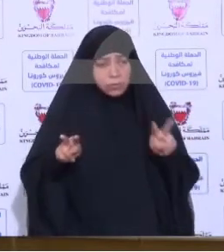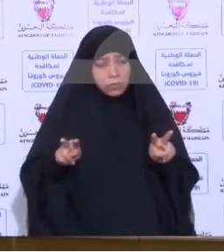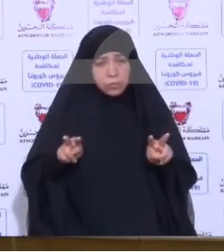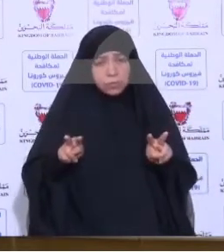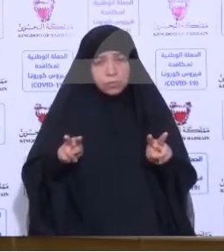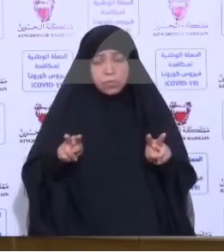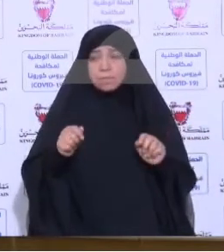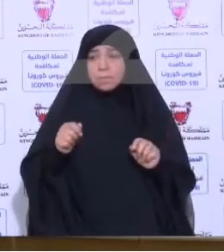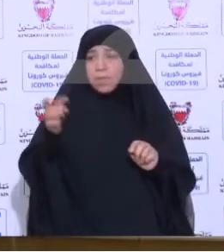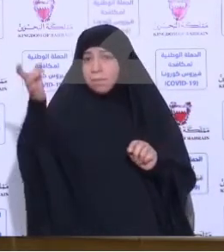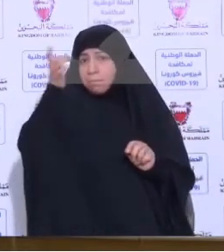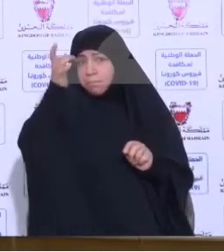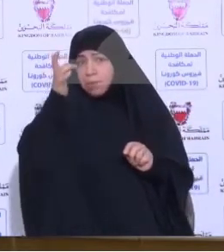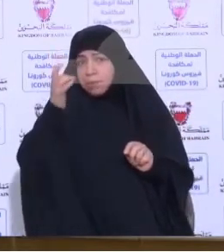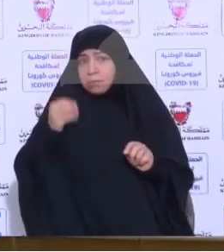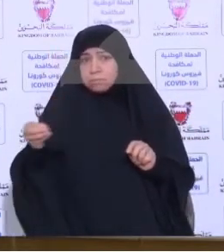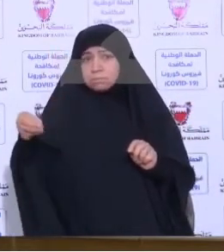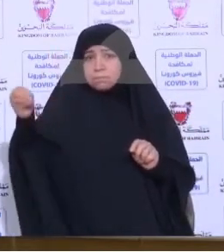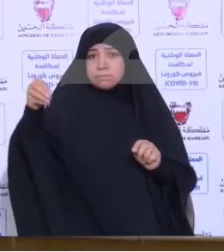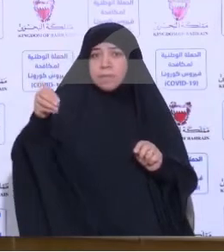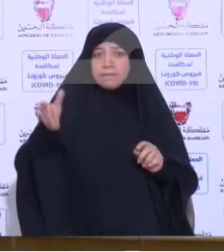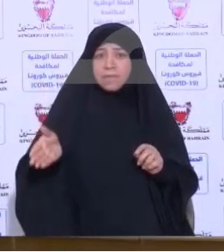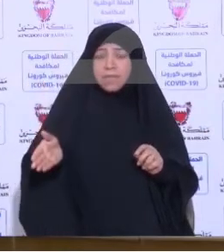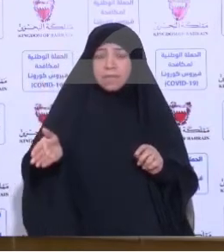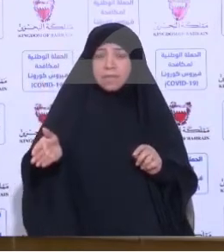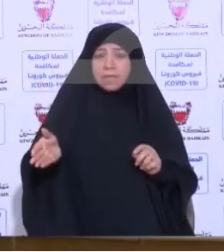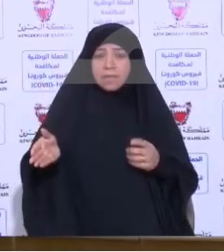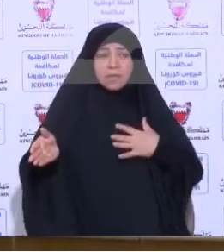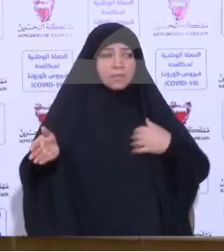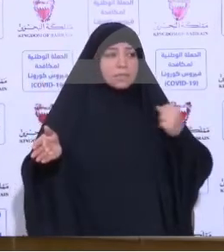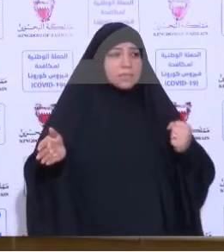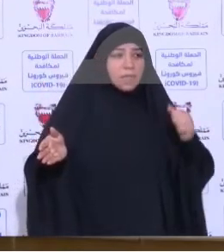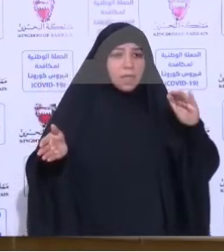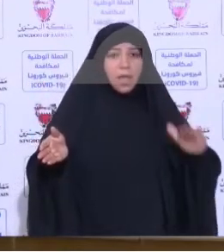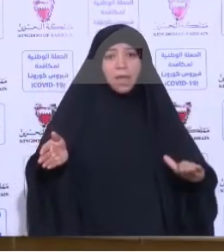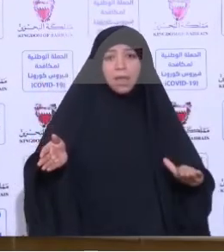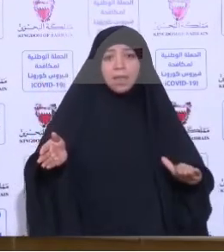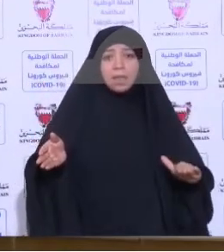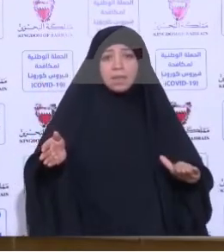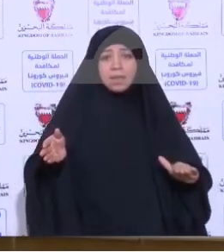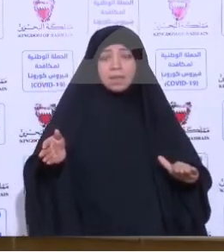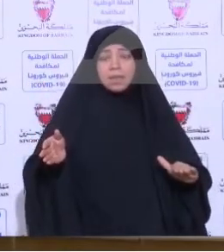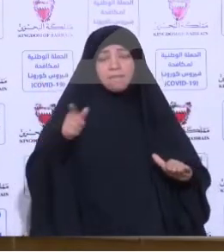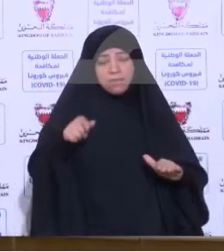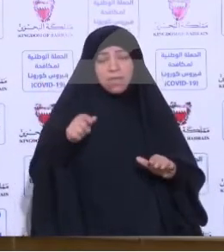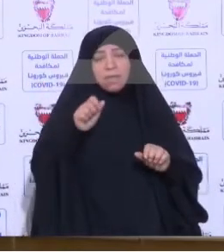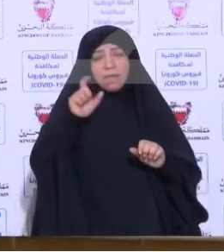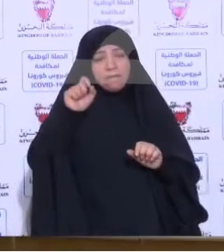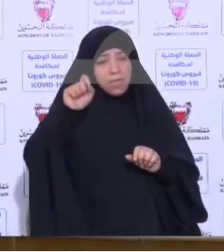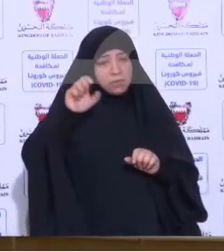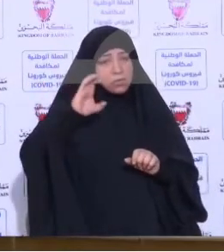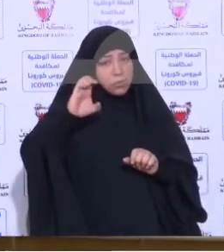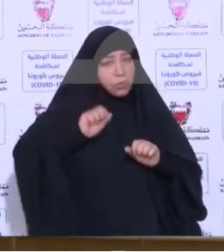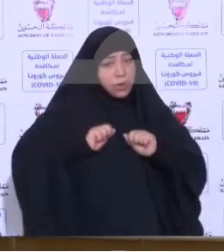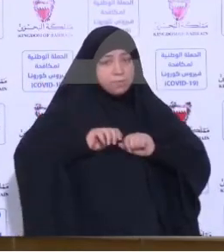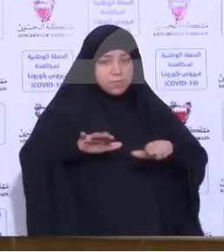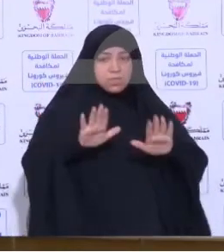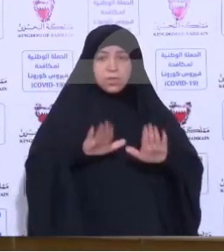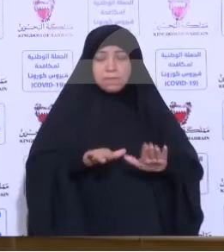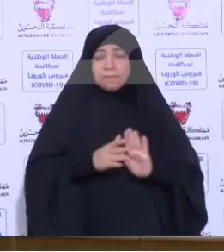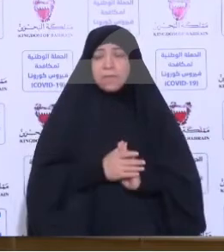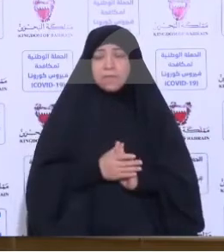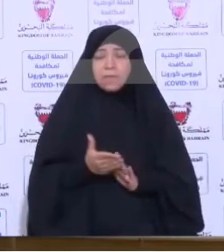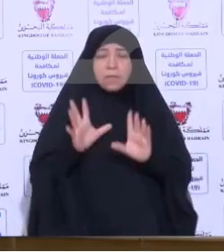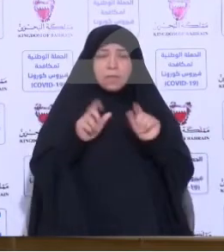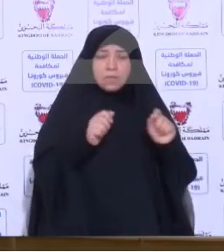لعدد 1:1، فإن ذلك يعكس الانتشار الأوسع أيضاً للفيروس. في الأسبوع الماضي والأسابيع الماضية